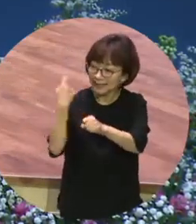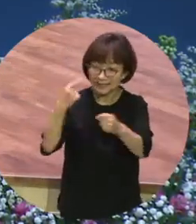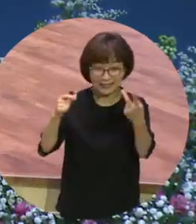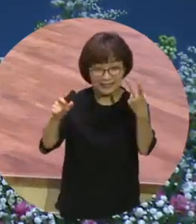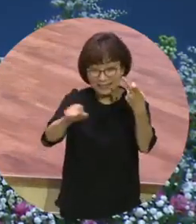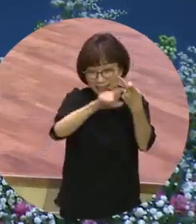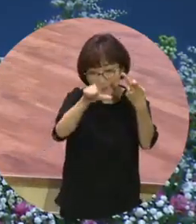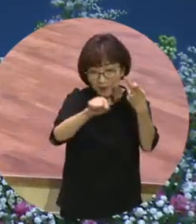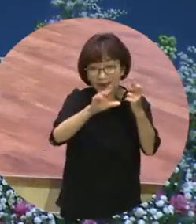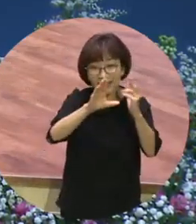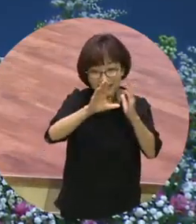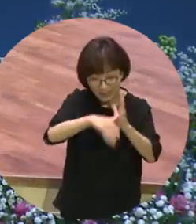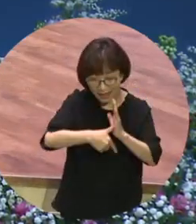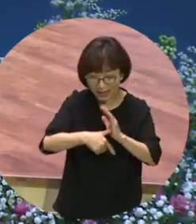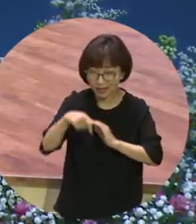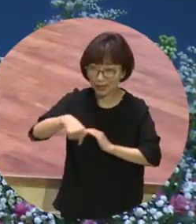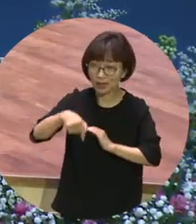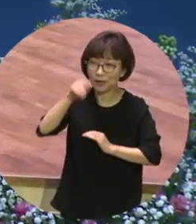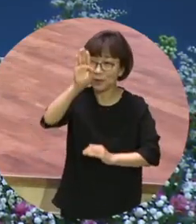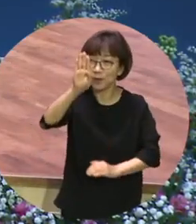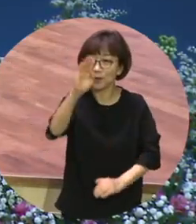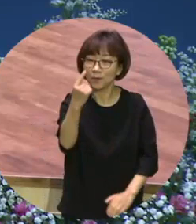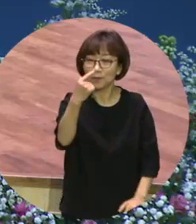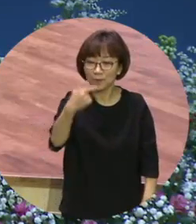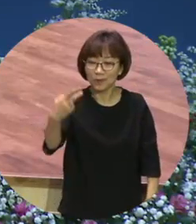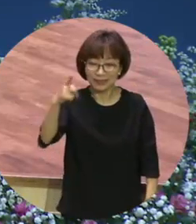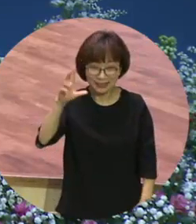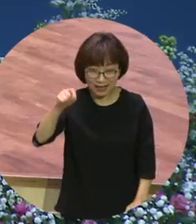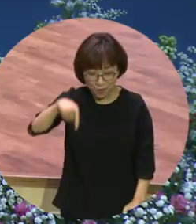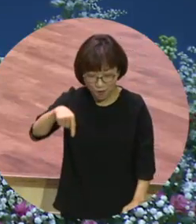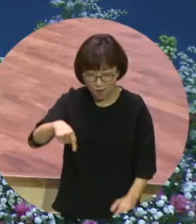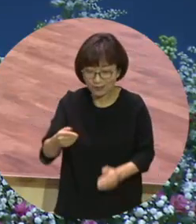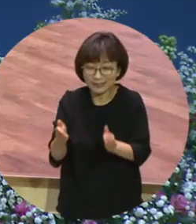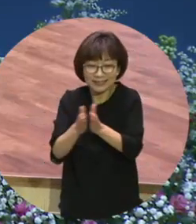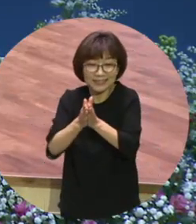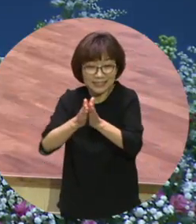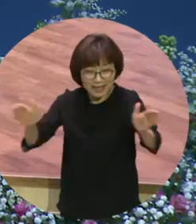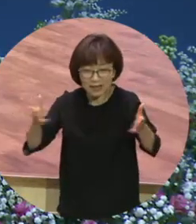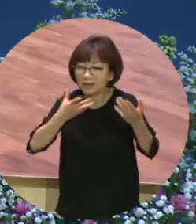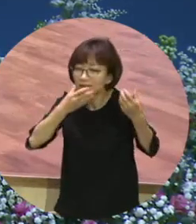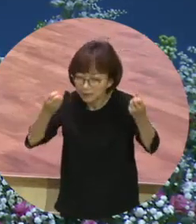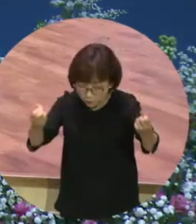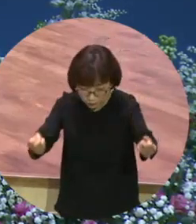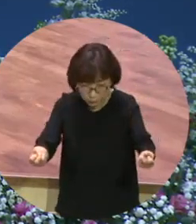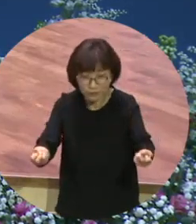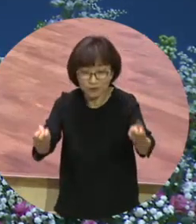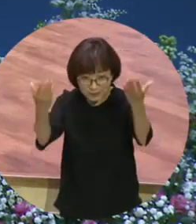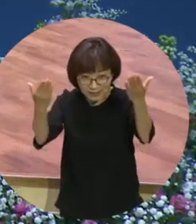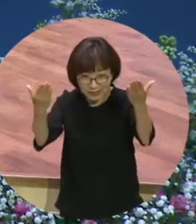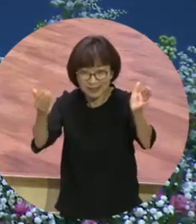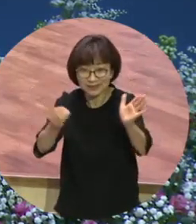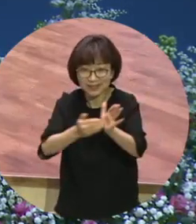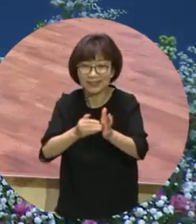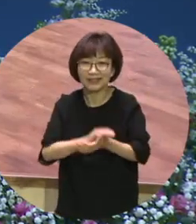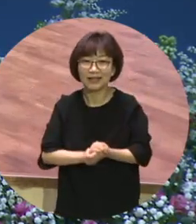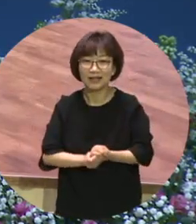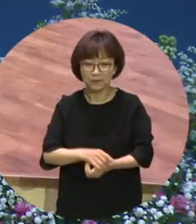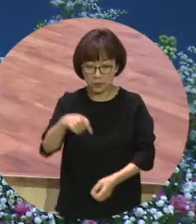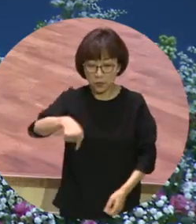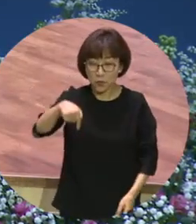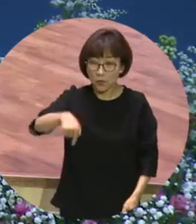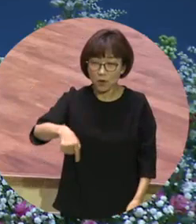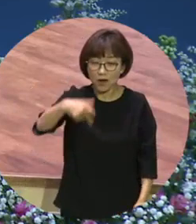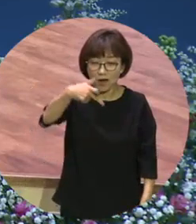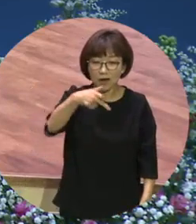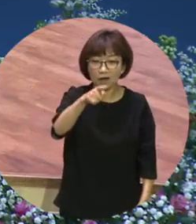12월에 본당 입당 감사 축제를 그렇게 통해가지고 본당 이 커버넌트